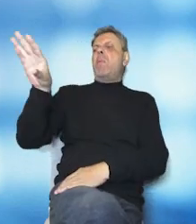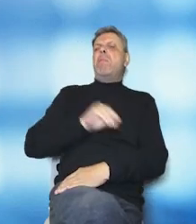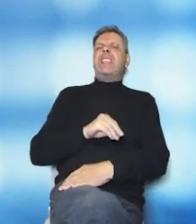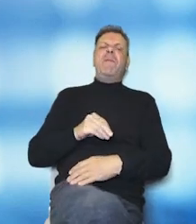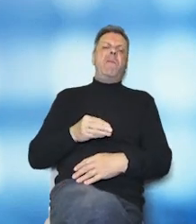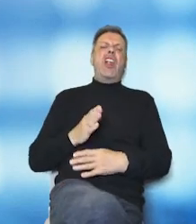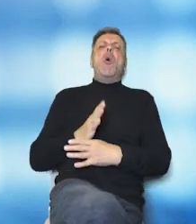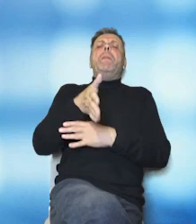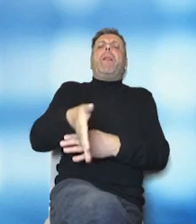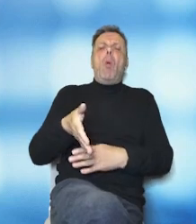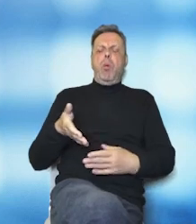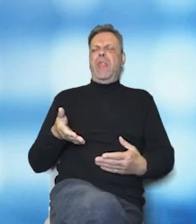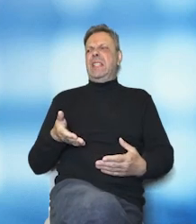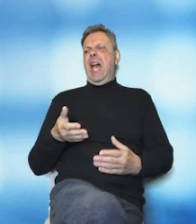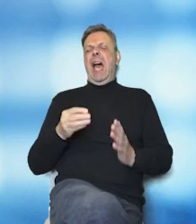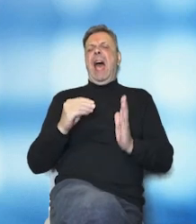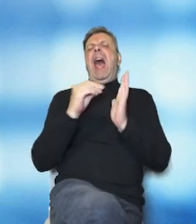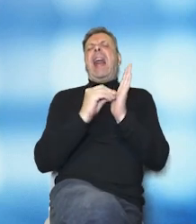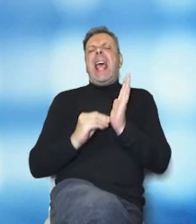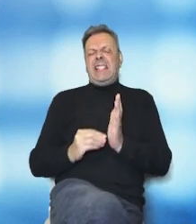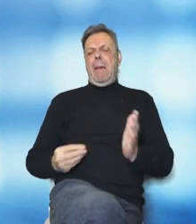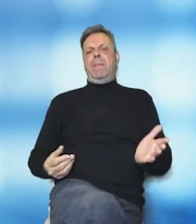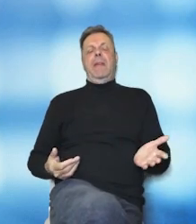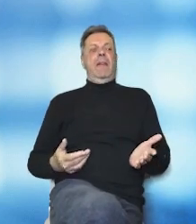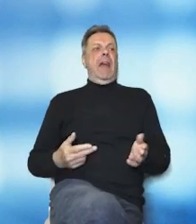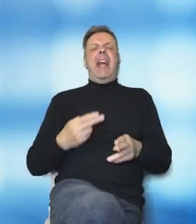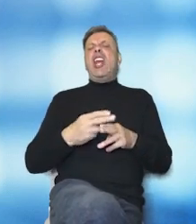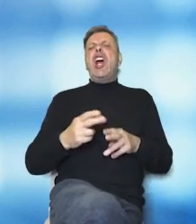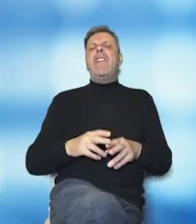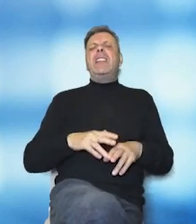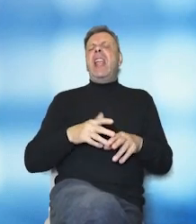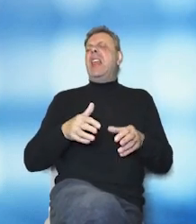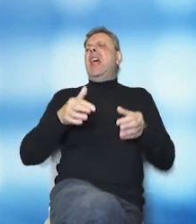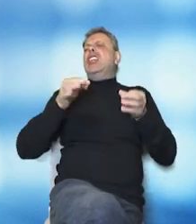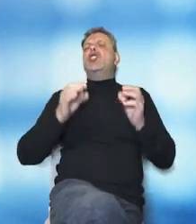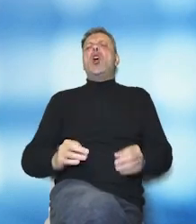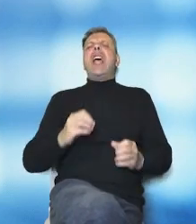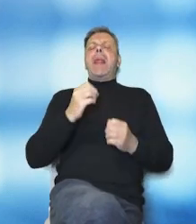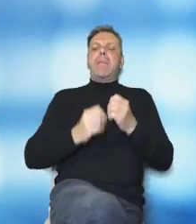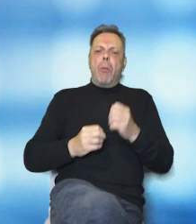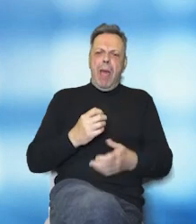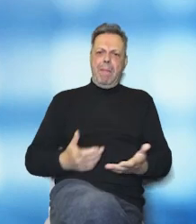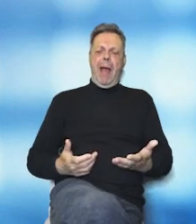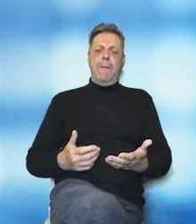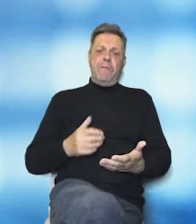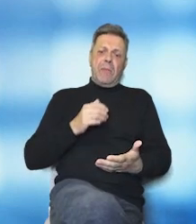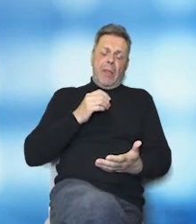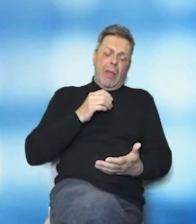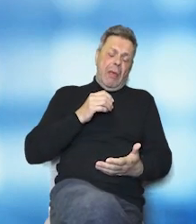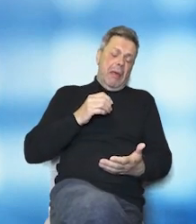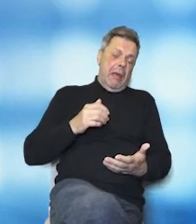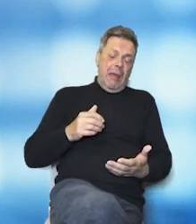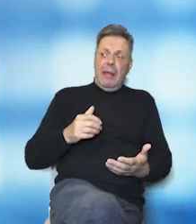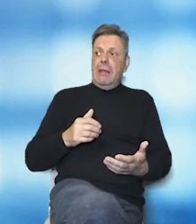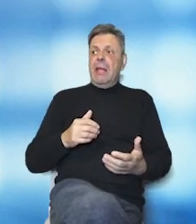uputnica i recepata, rješavatelj svih mogućih socijalnih problema i zamislivih problema u